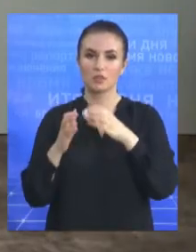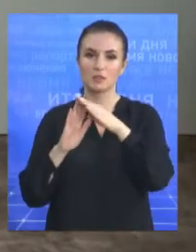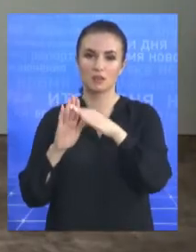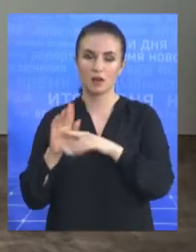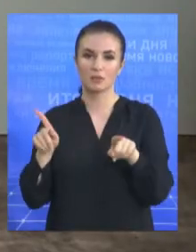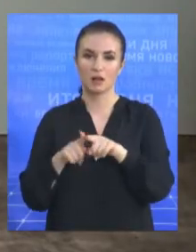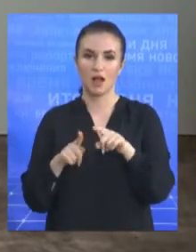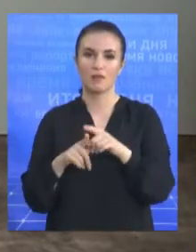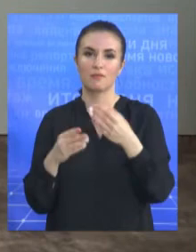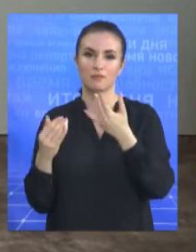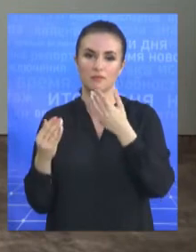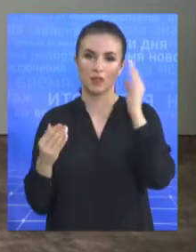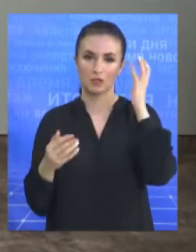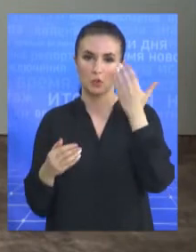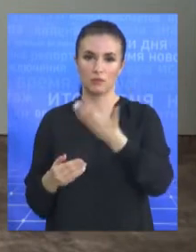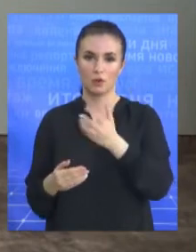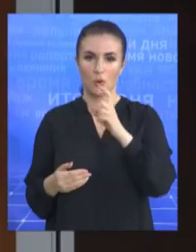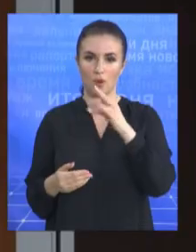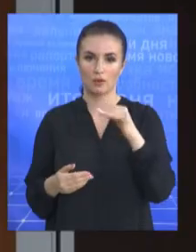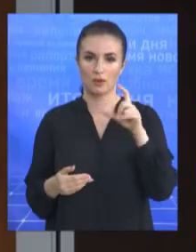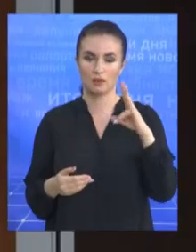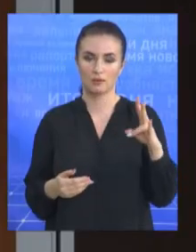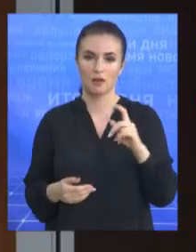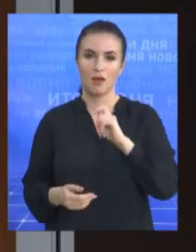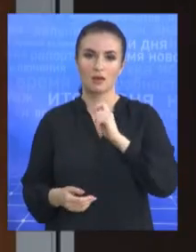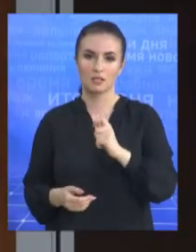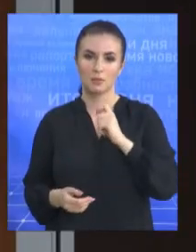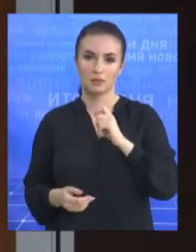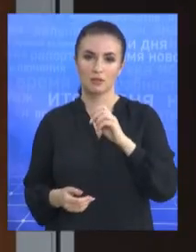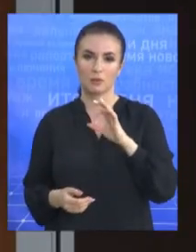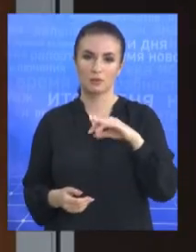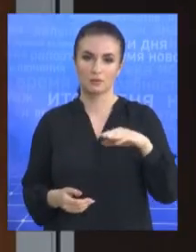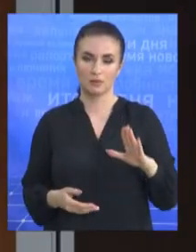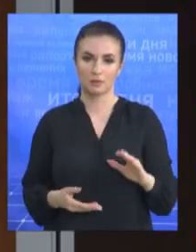стандартам. Такова философия Holiday Inn. Егор Хвисюк, Дмитрий Абрахин, ОТВ.